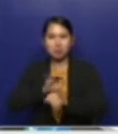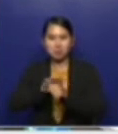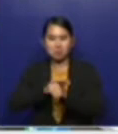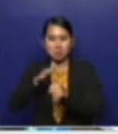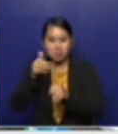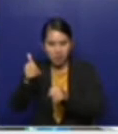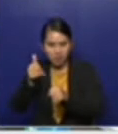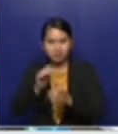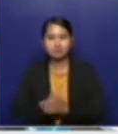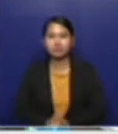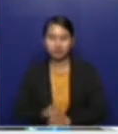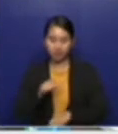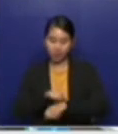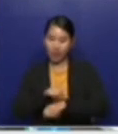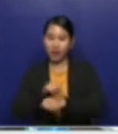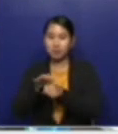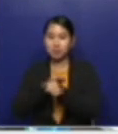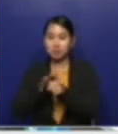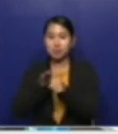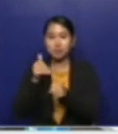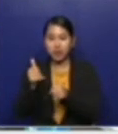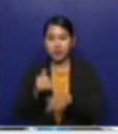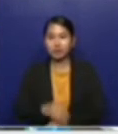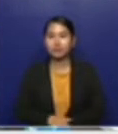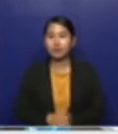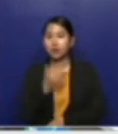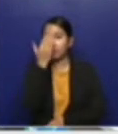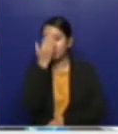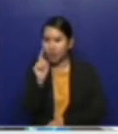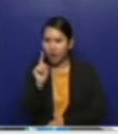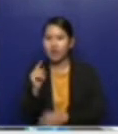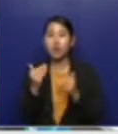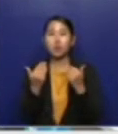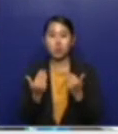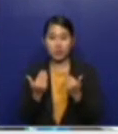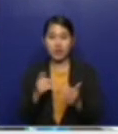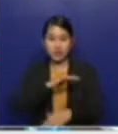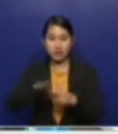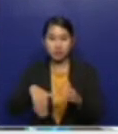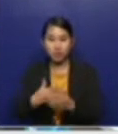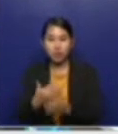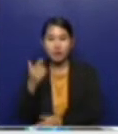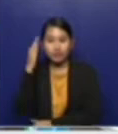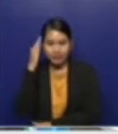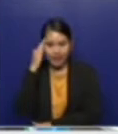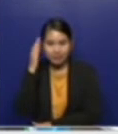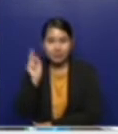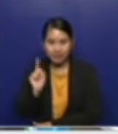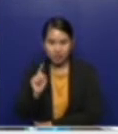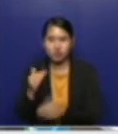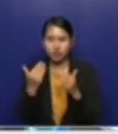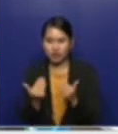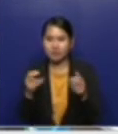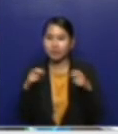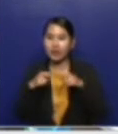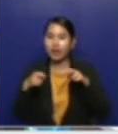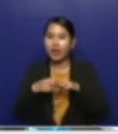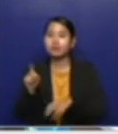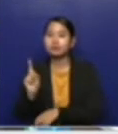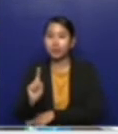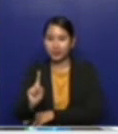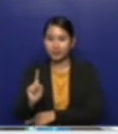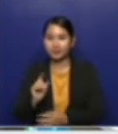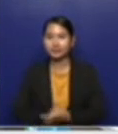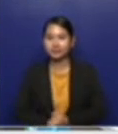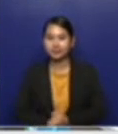ได้จังหวะเพราะว่าวันนี้ขณะนี้นี่เราทราบดีว่าอะไรกำลังเกิดขึ้นกับบ้านกับเมืองแต่จริงๆแล้วนี่ยั